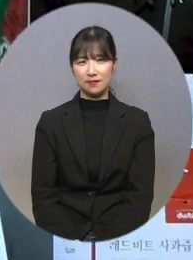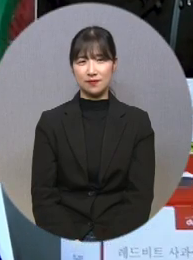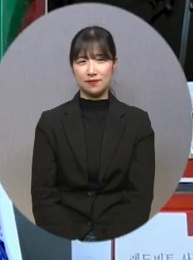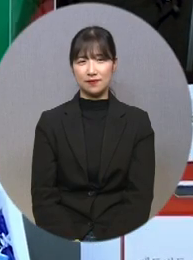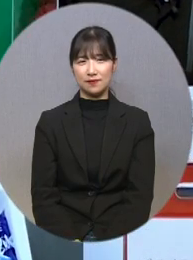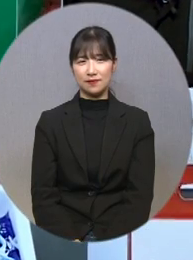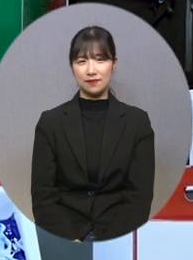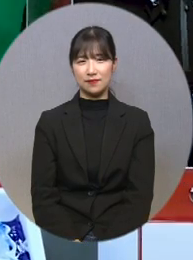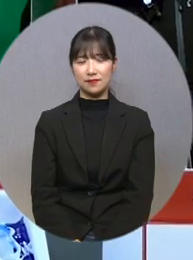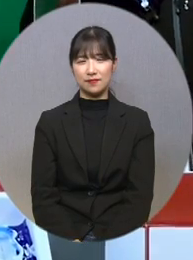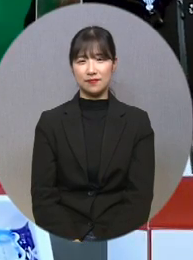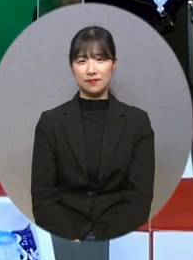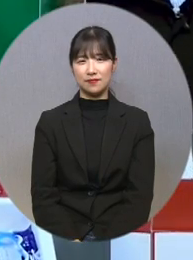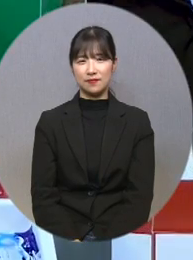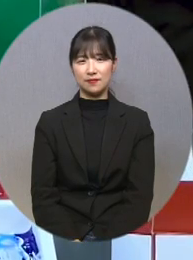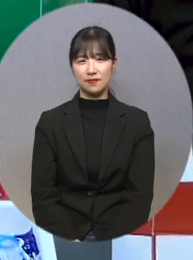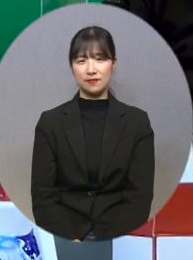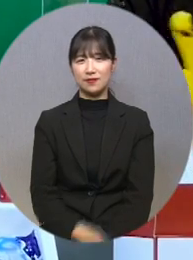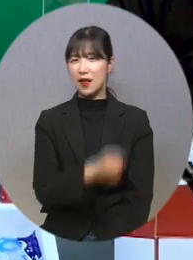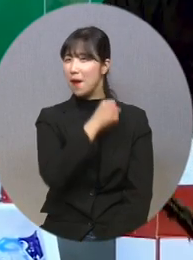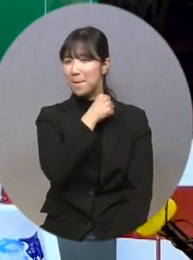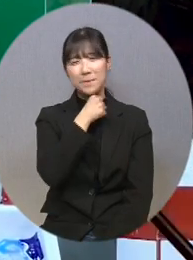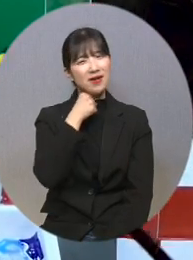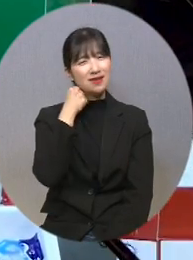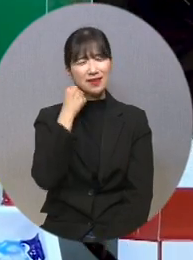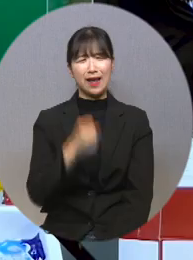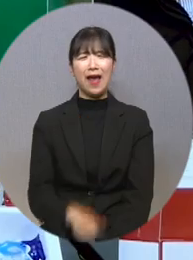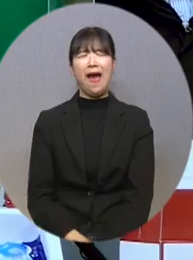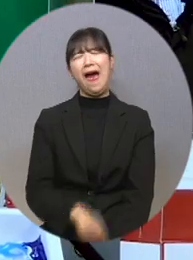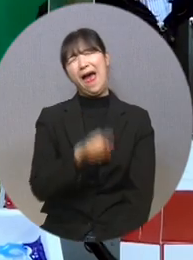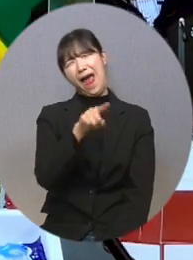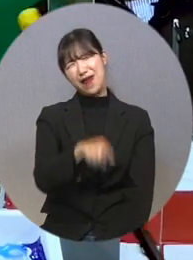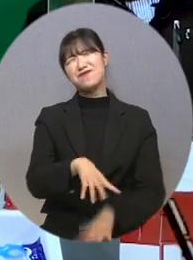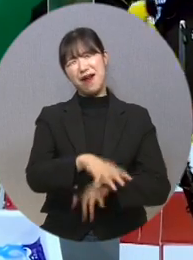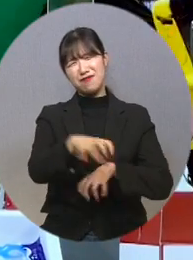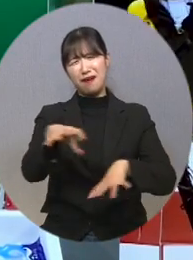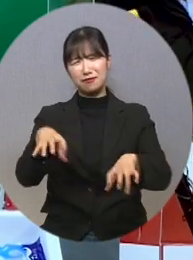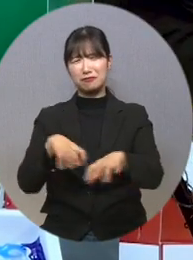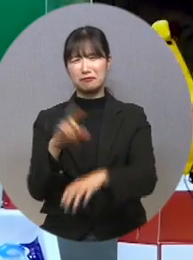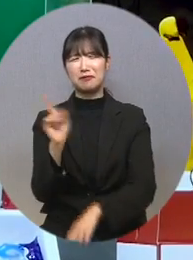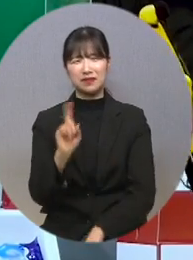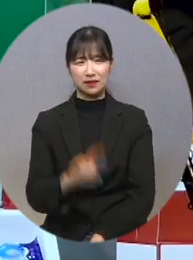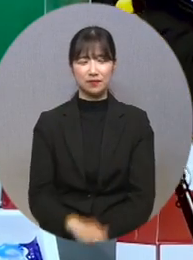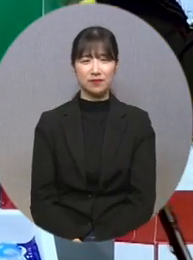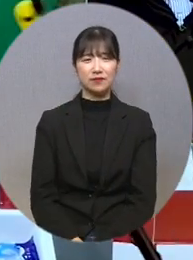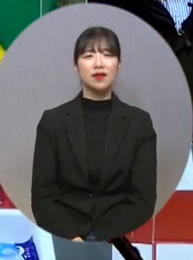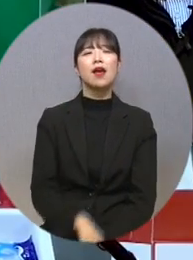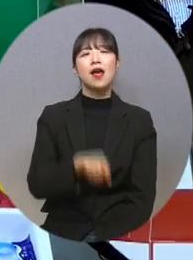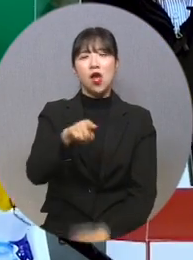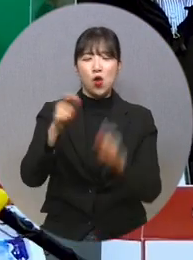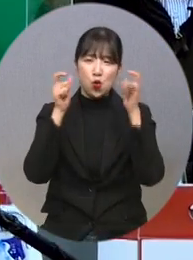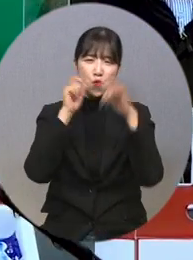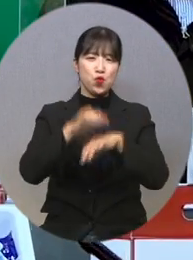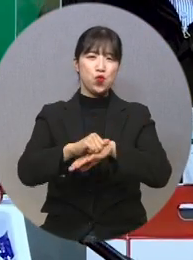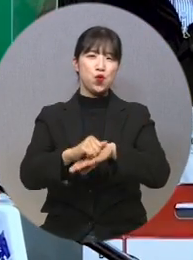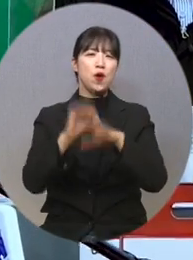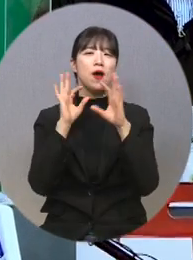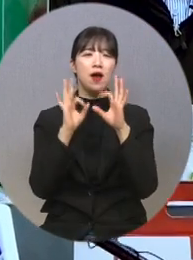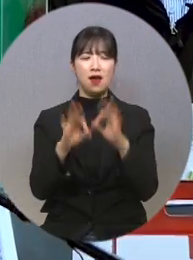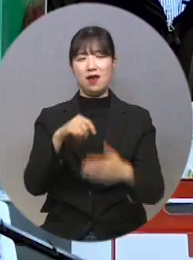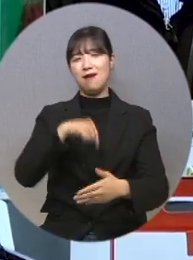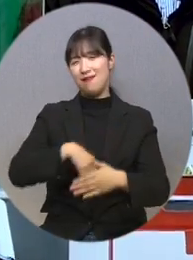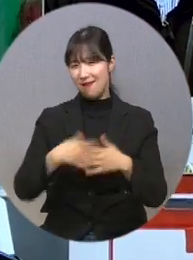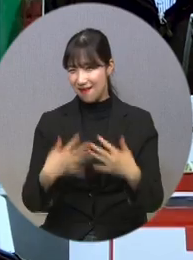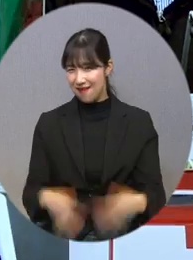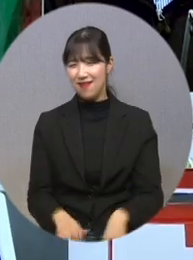아, 맞다. 진짜. 아, 진짜 요란하게 너무 없네, 보자. 한평 소고기 앞에는 약해질 수밖에 없어. 아우, 진짜 맛있게